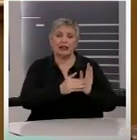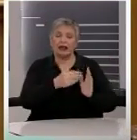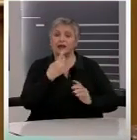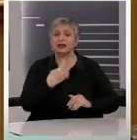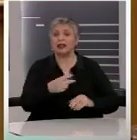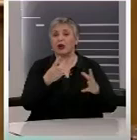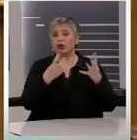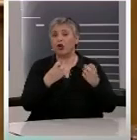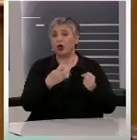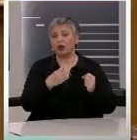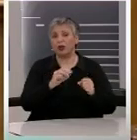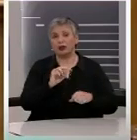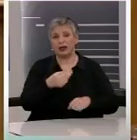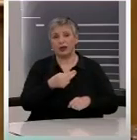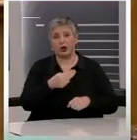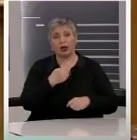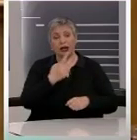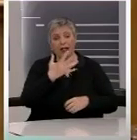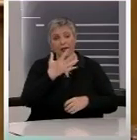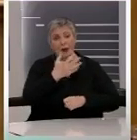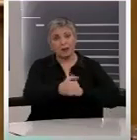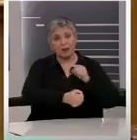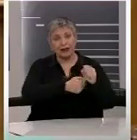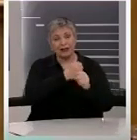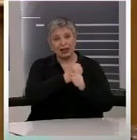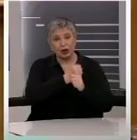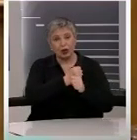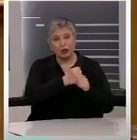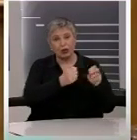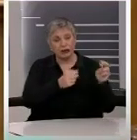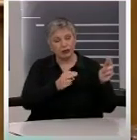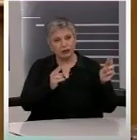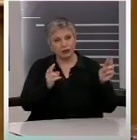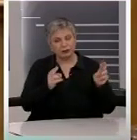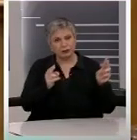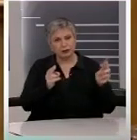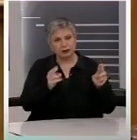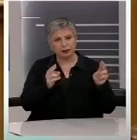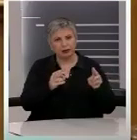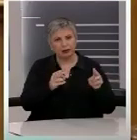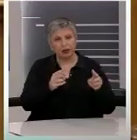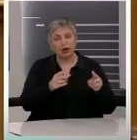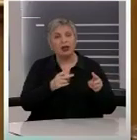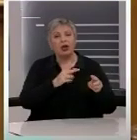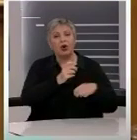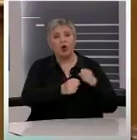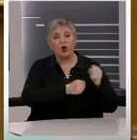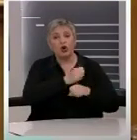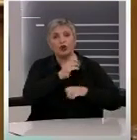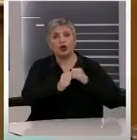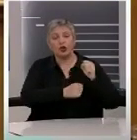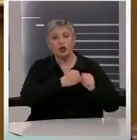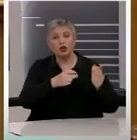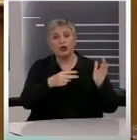12.280 ευρώ σε 5 χρόνια. Δηλαδή μειώνατε περίπου 2.500 ευρώ το χρόνο.